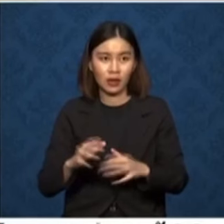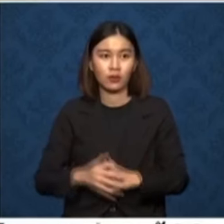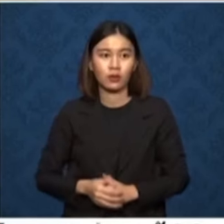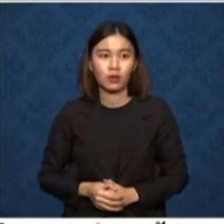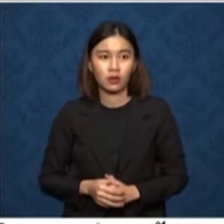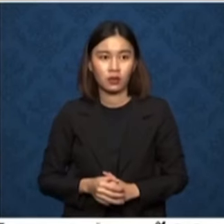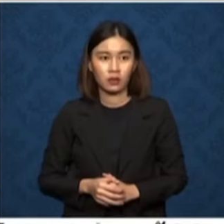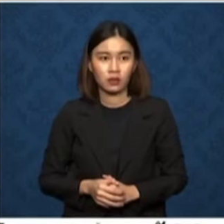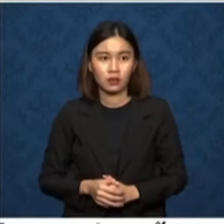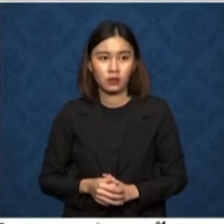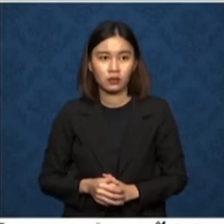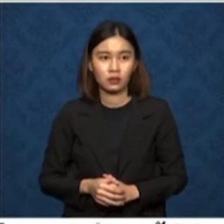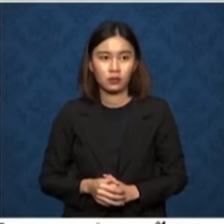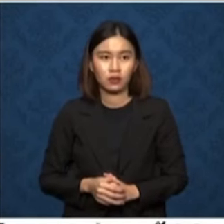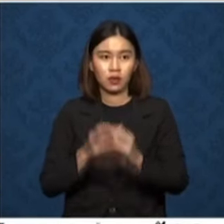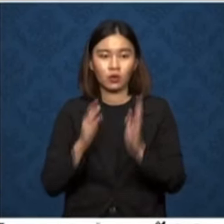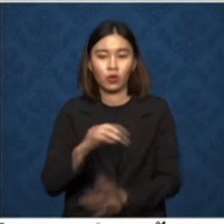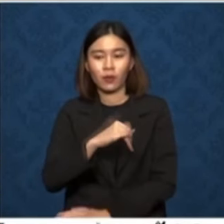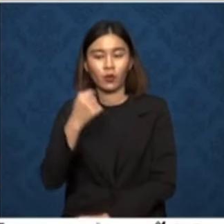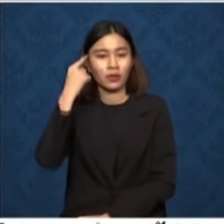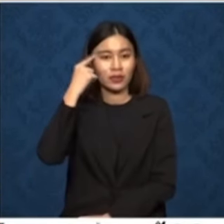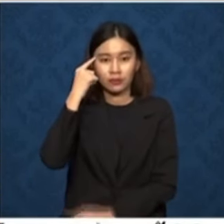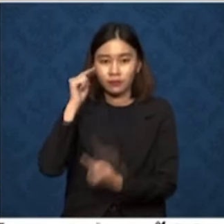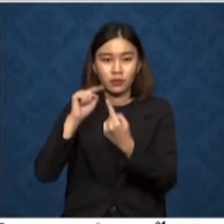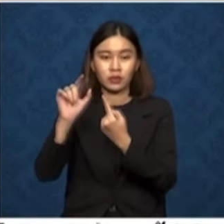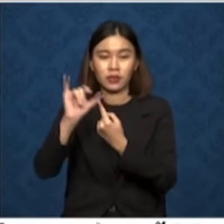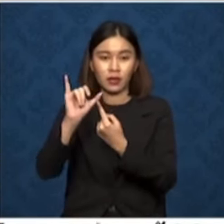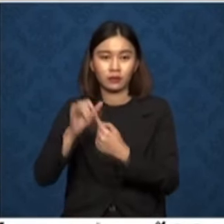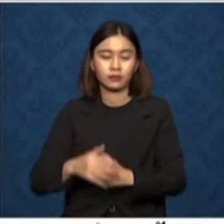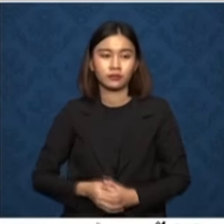กลกว่าสิ่งที่หลายคนคิดไว้ค่ะ